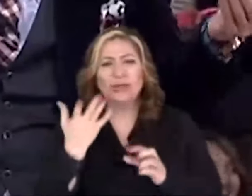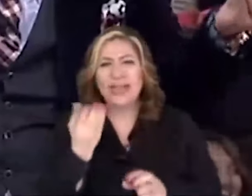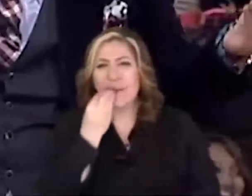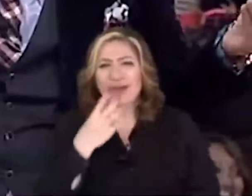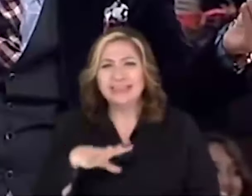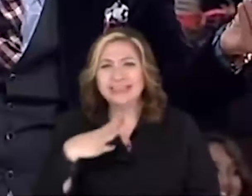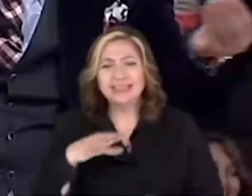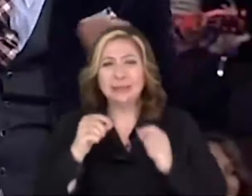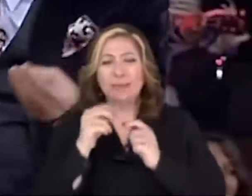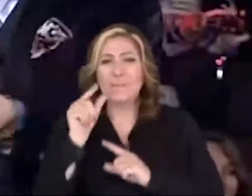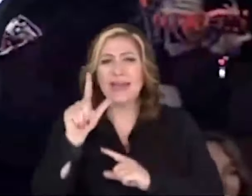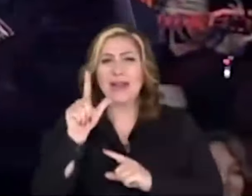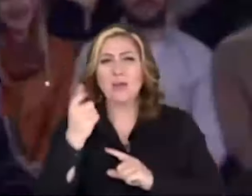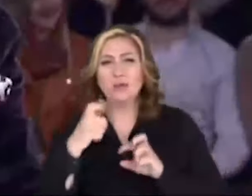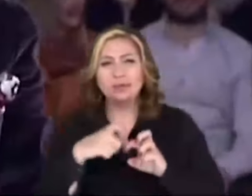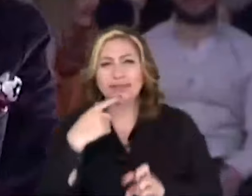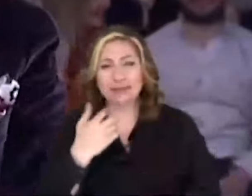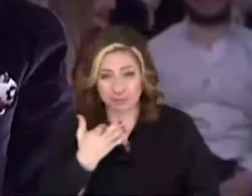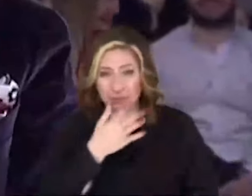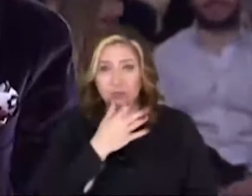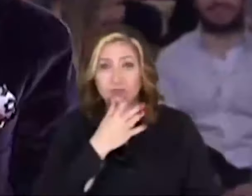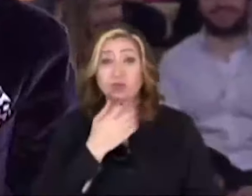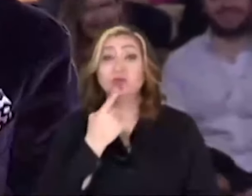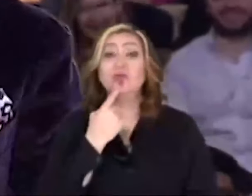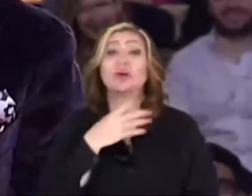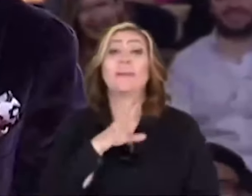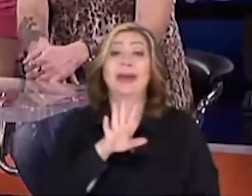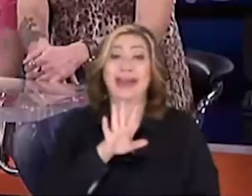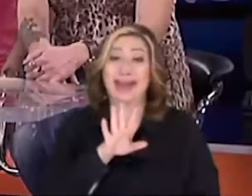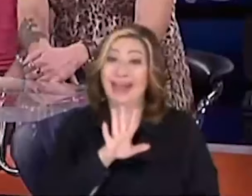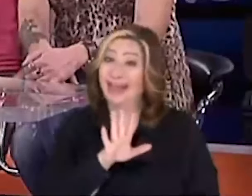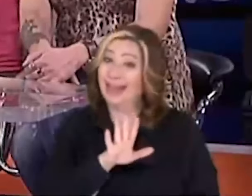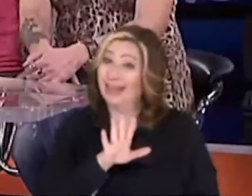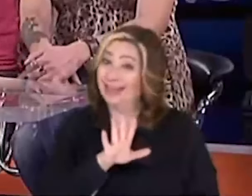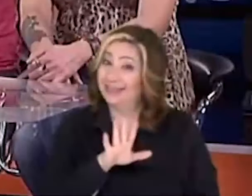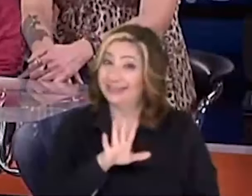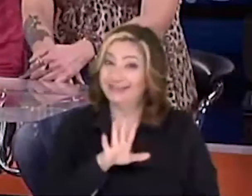ne yemek isteriz de billur deriz. O, siz biliyor musunuz? Tabii ki. Ya söyle, ha.